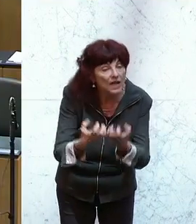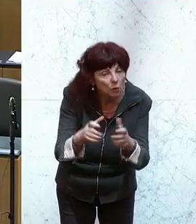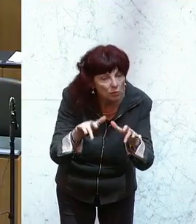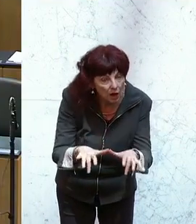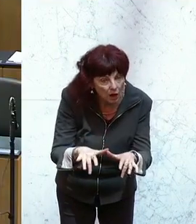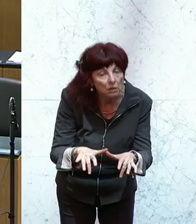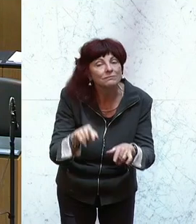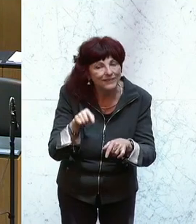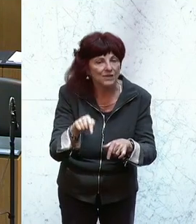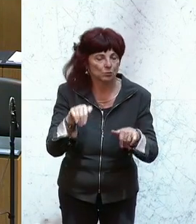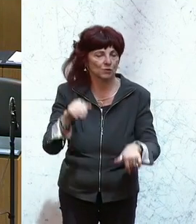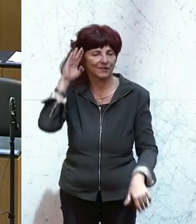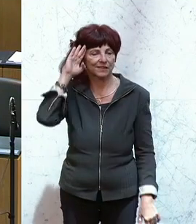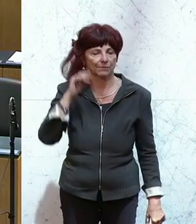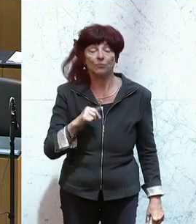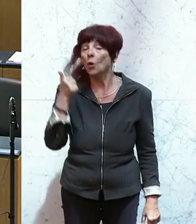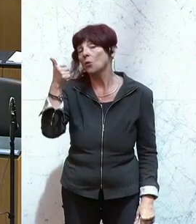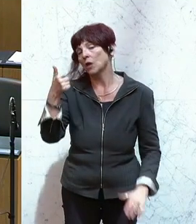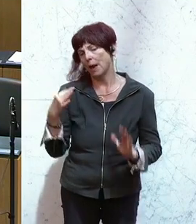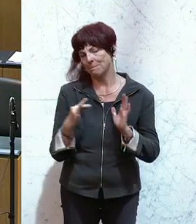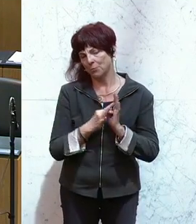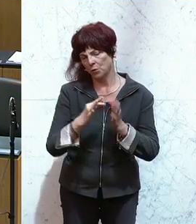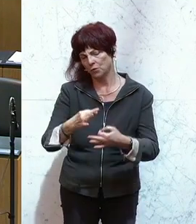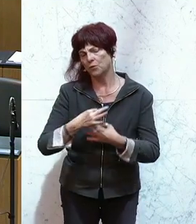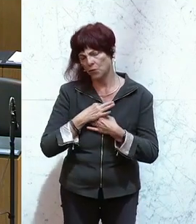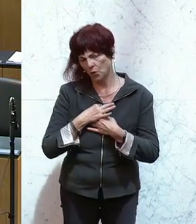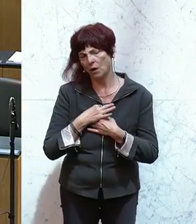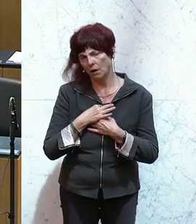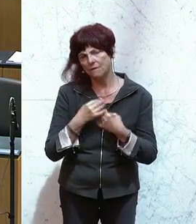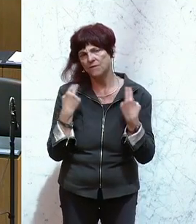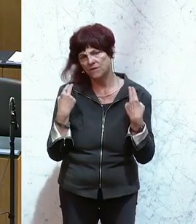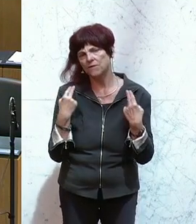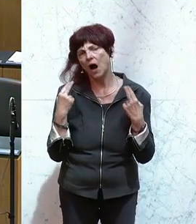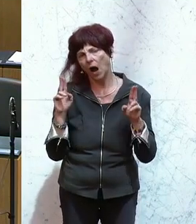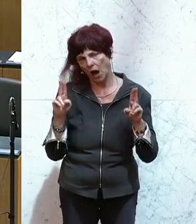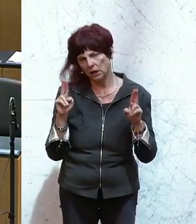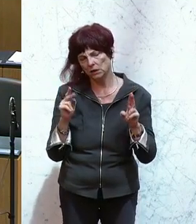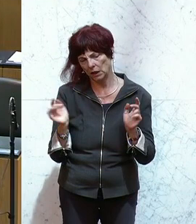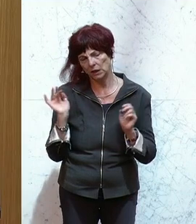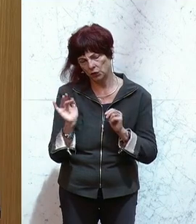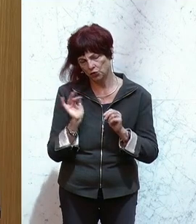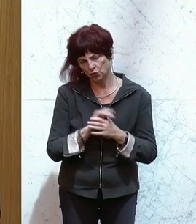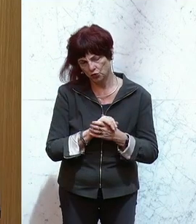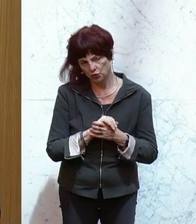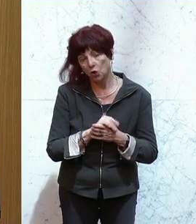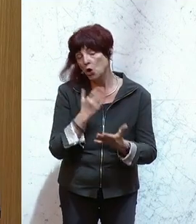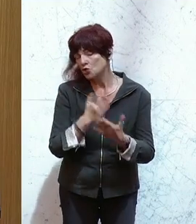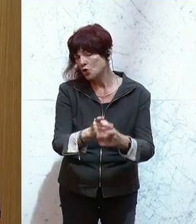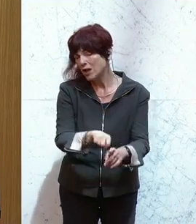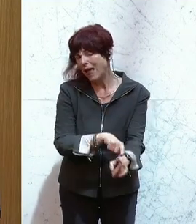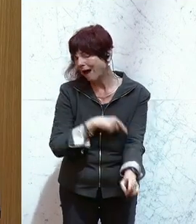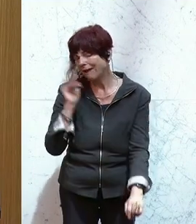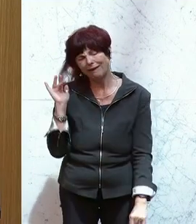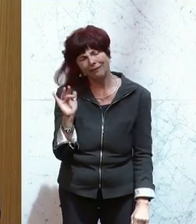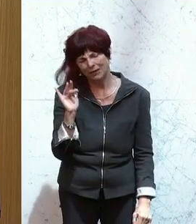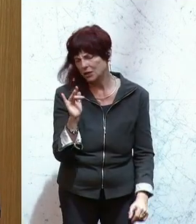Und vor allem ein Punkt, der für uns massiv Kritik bedeutet, und das tun wir schon lange, dass wir das deutlich